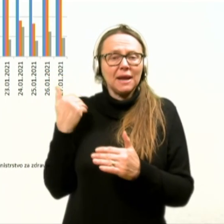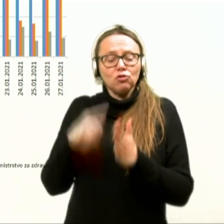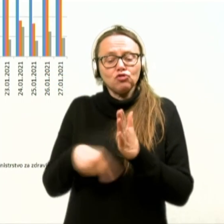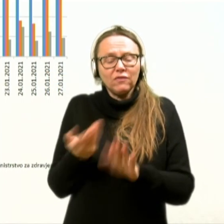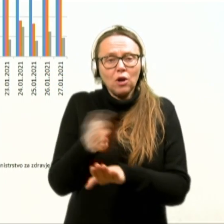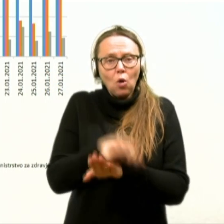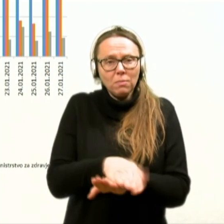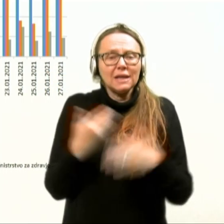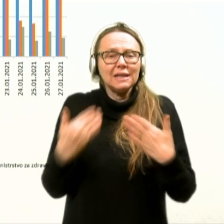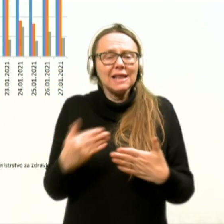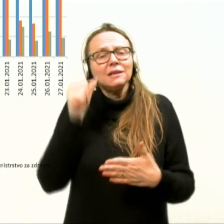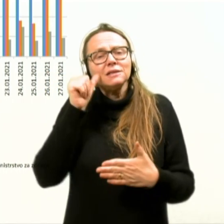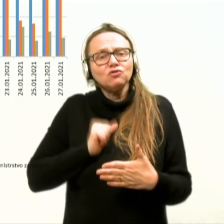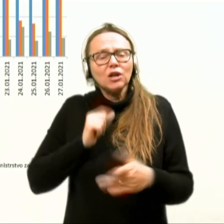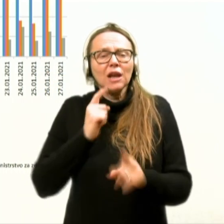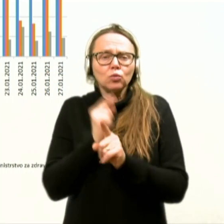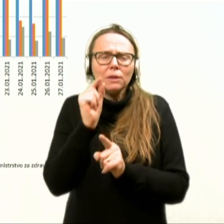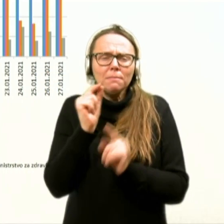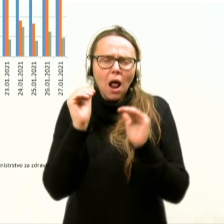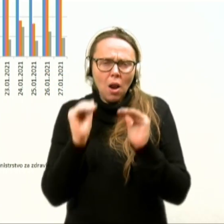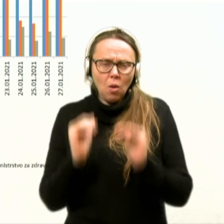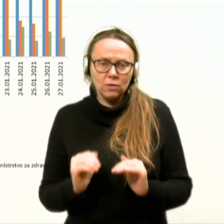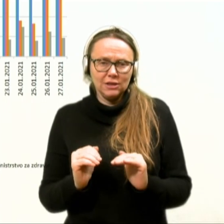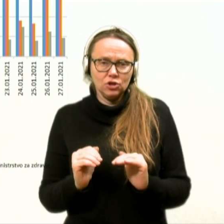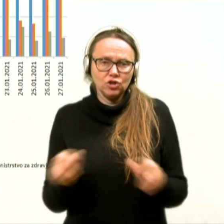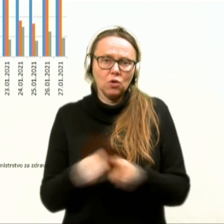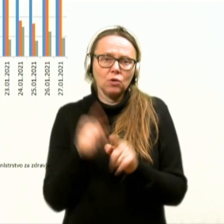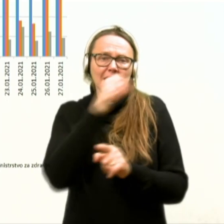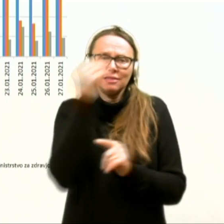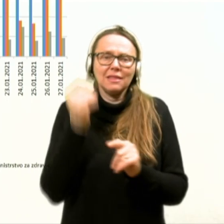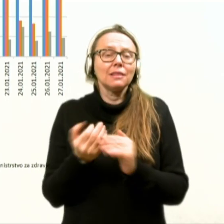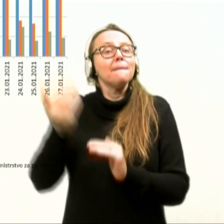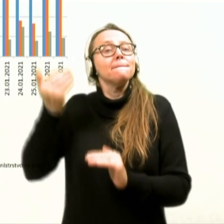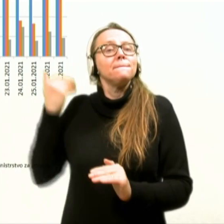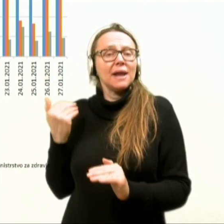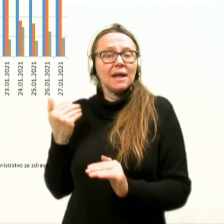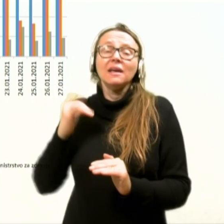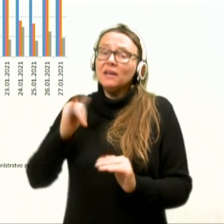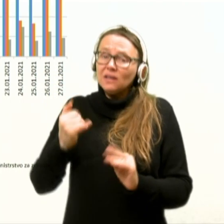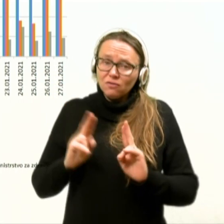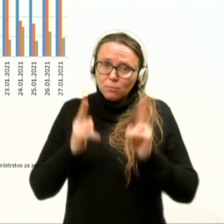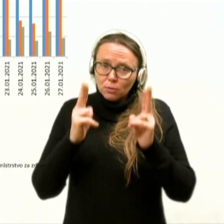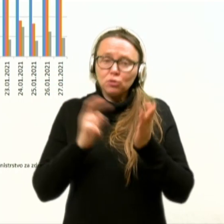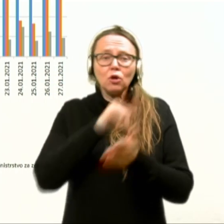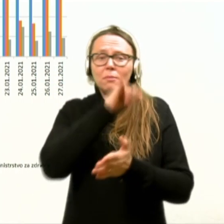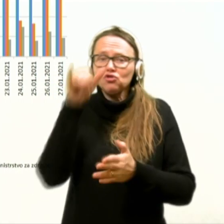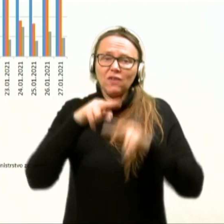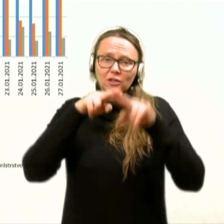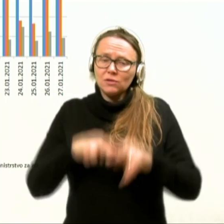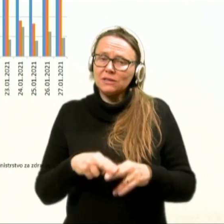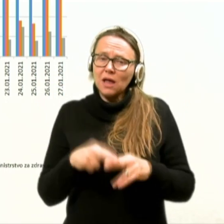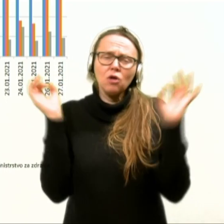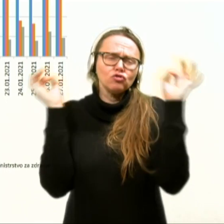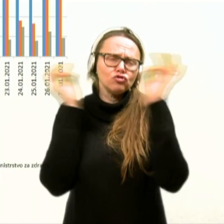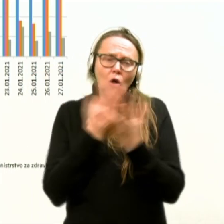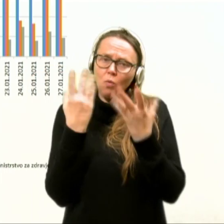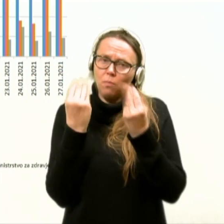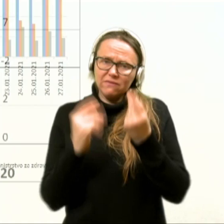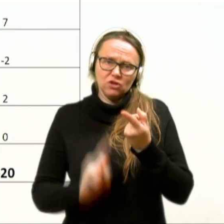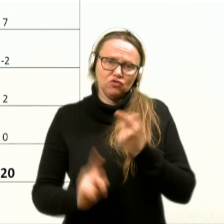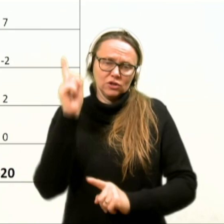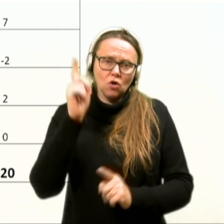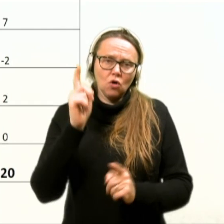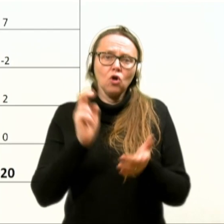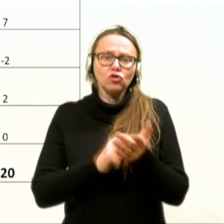danes oziroma včeraj tudi nekoliko nižje kot dan prej, kar je spodbudno, a še vedno ostaja žal previsoko.